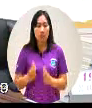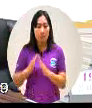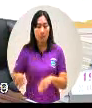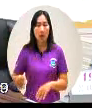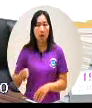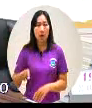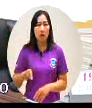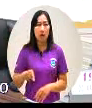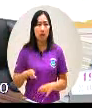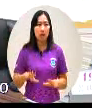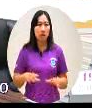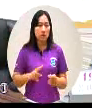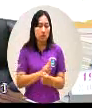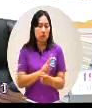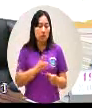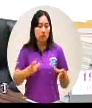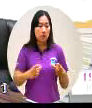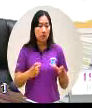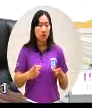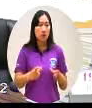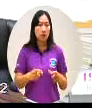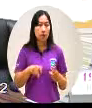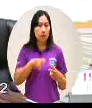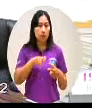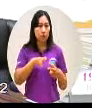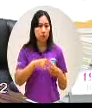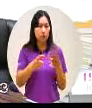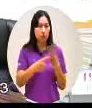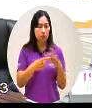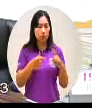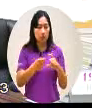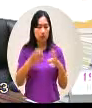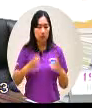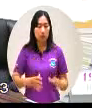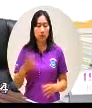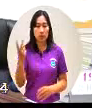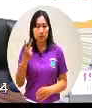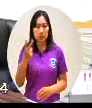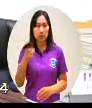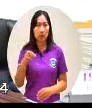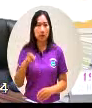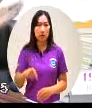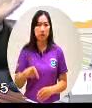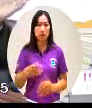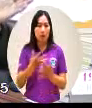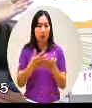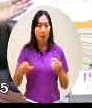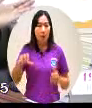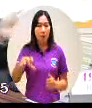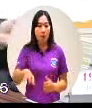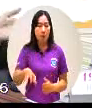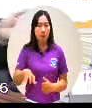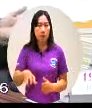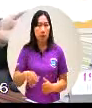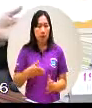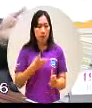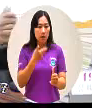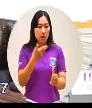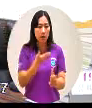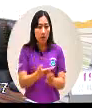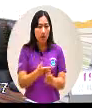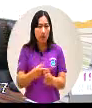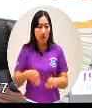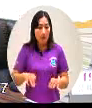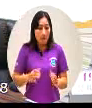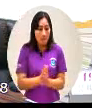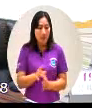这两个站，这两个站互相联系来咧做这个网站系统，提供这个即时的 PSI 空